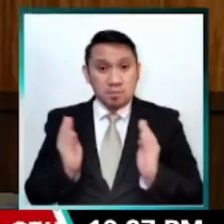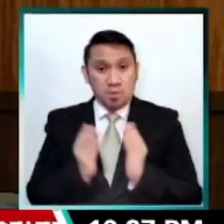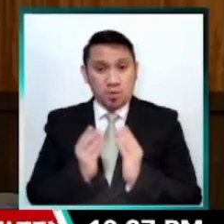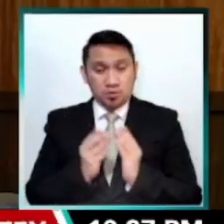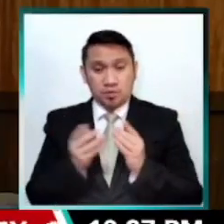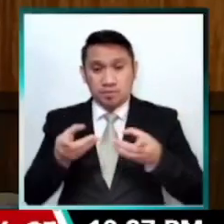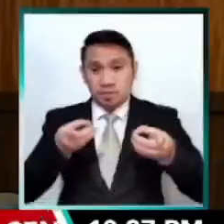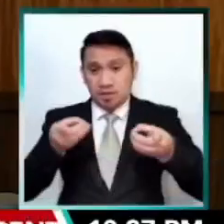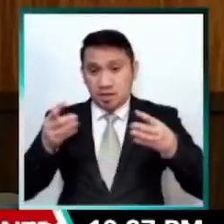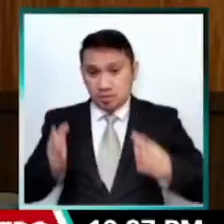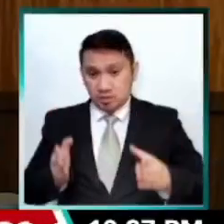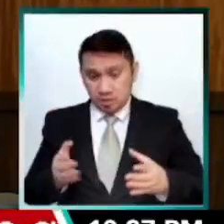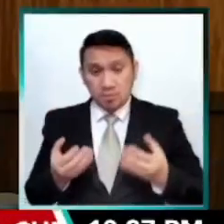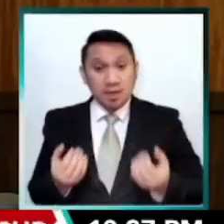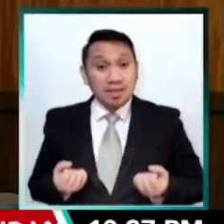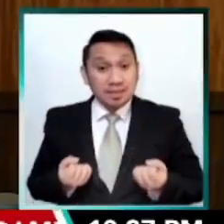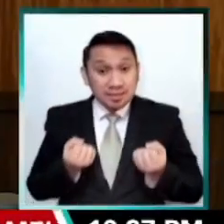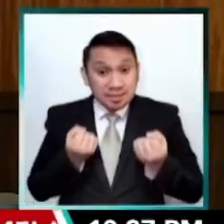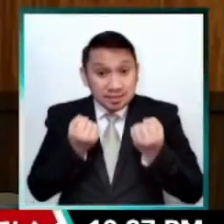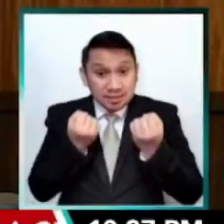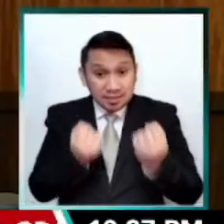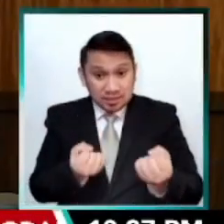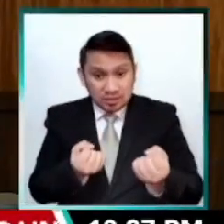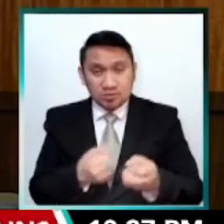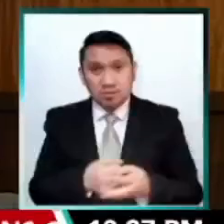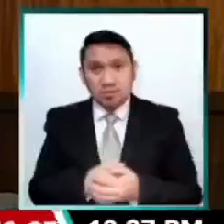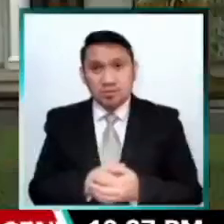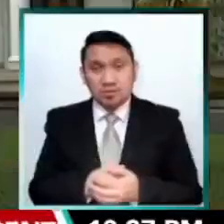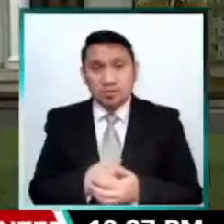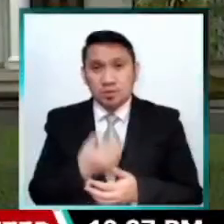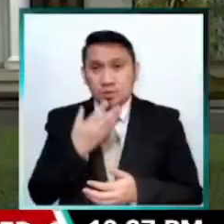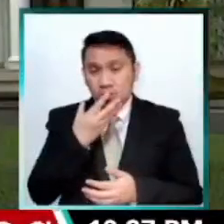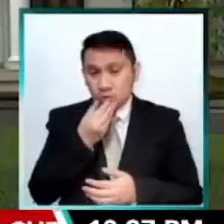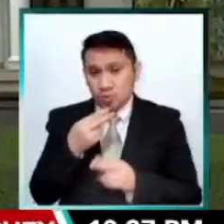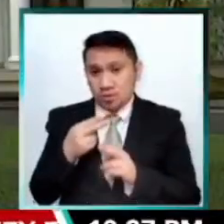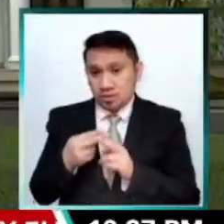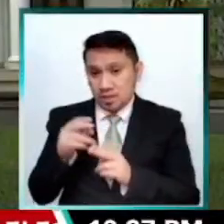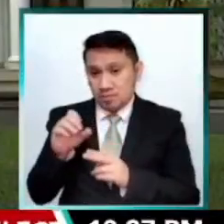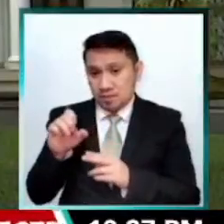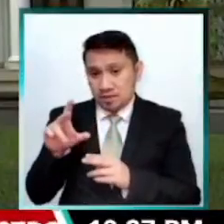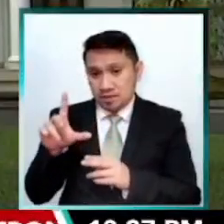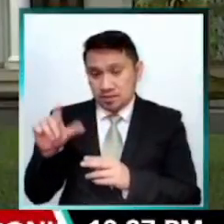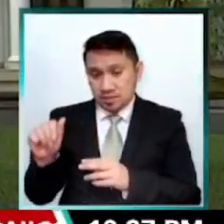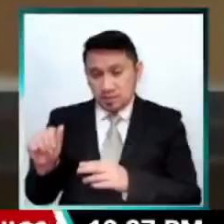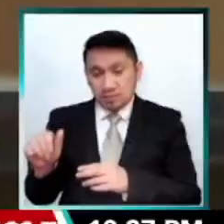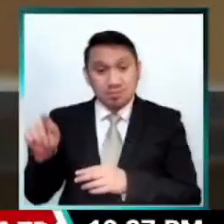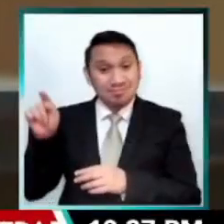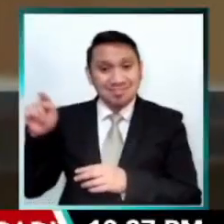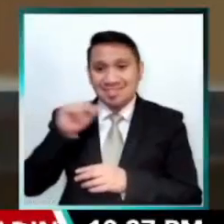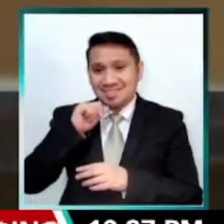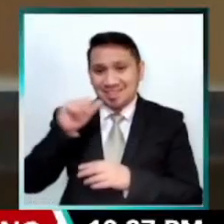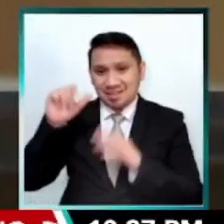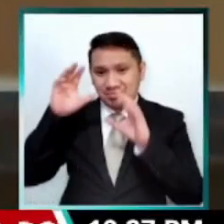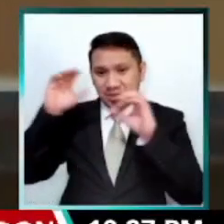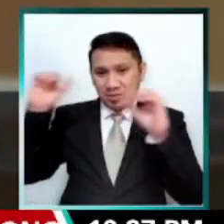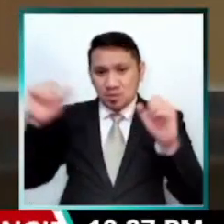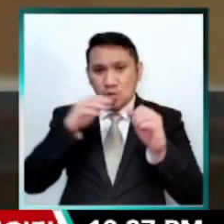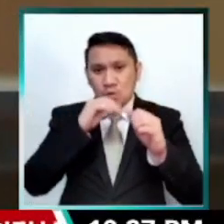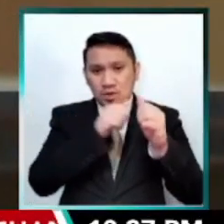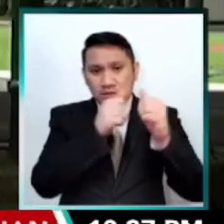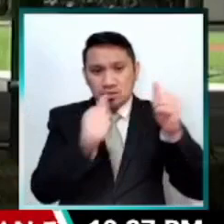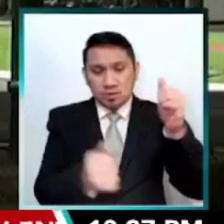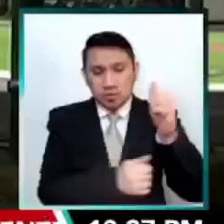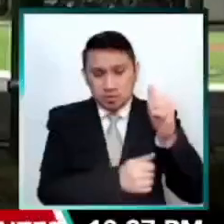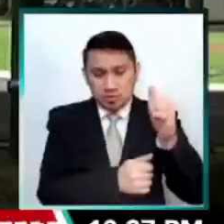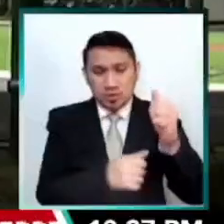isa sa mga may akda ng panukala na si Congresswoman Stella Kimbo, sa halip na Pangulo, Secretary of Finance ang maging chairman ng